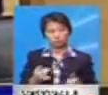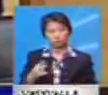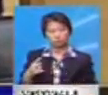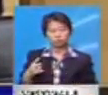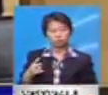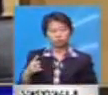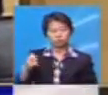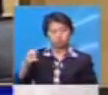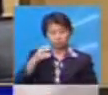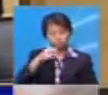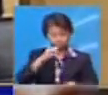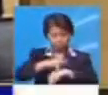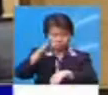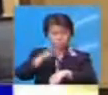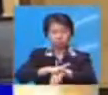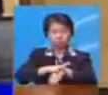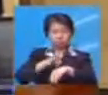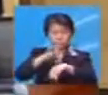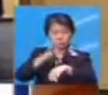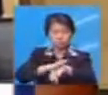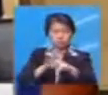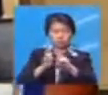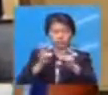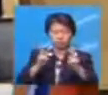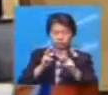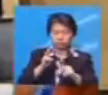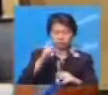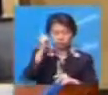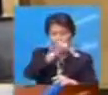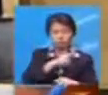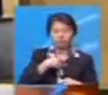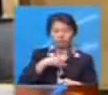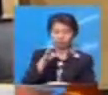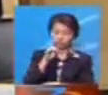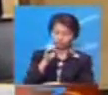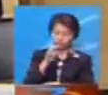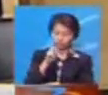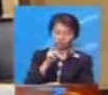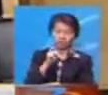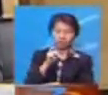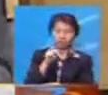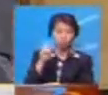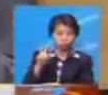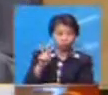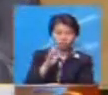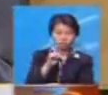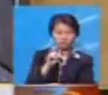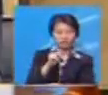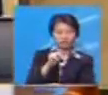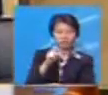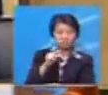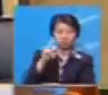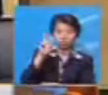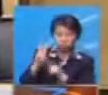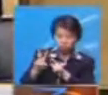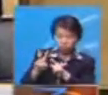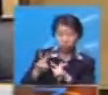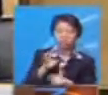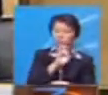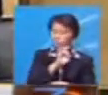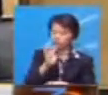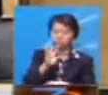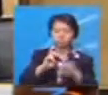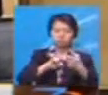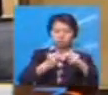virus serotype yang paling menjadi punca ialah Dengue. Dan salah satu daripada masalah